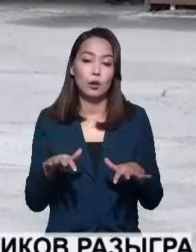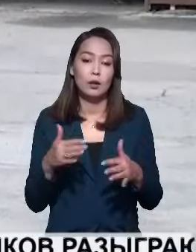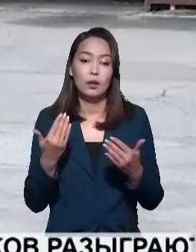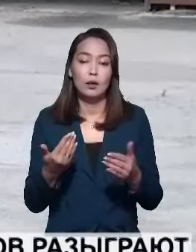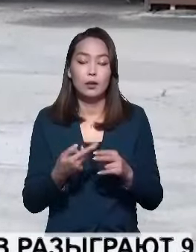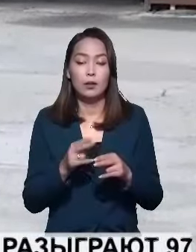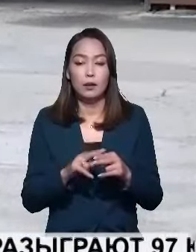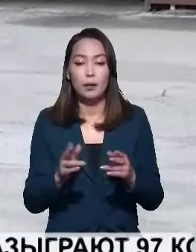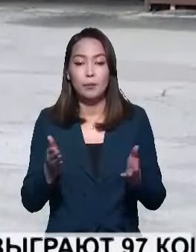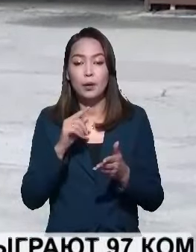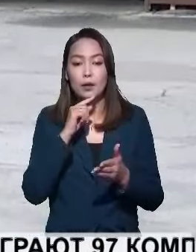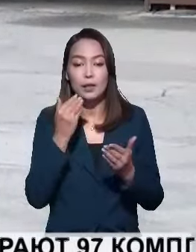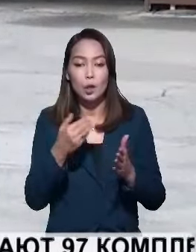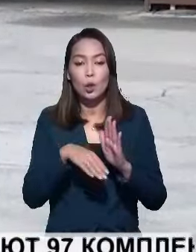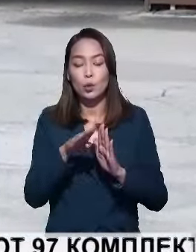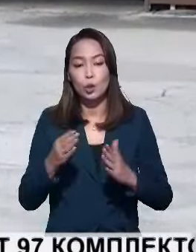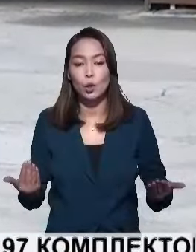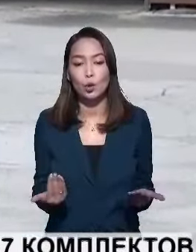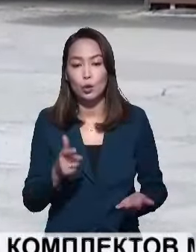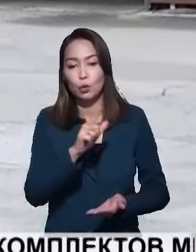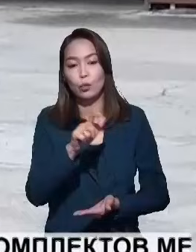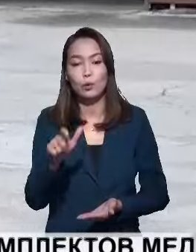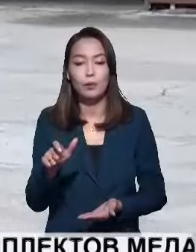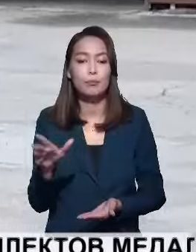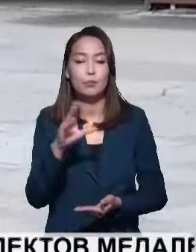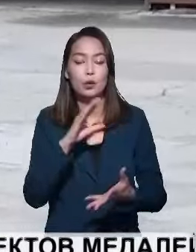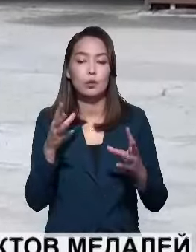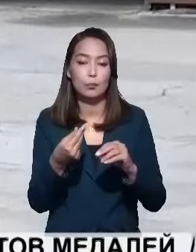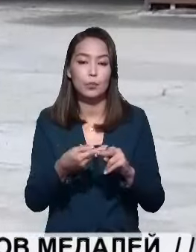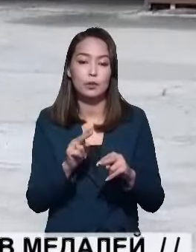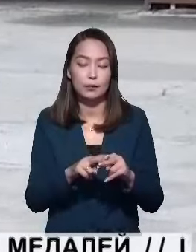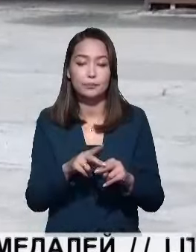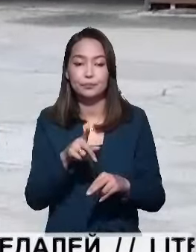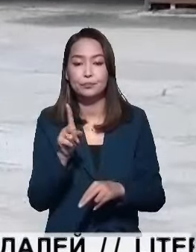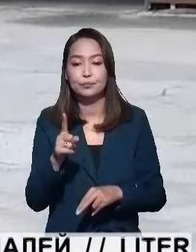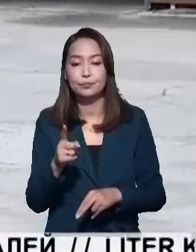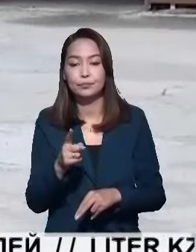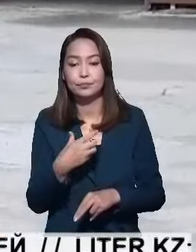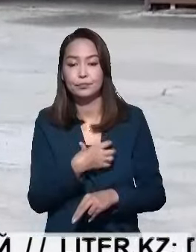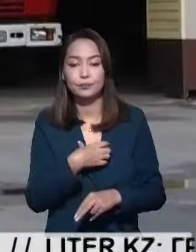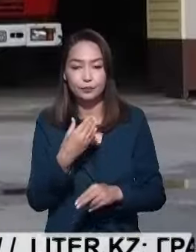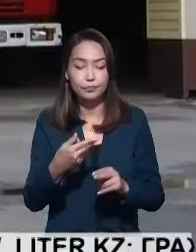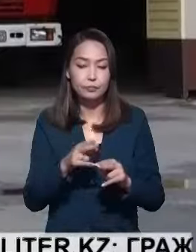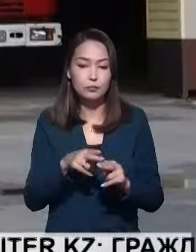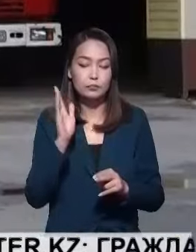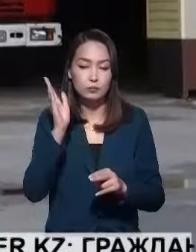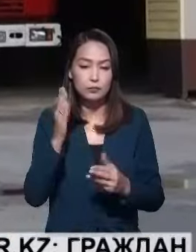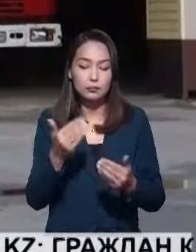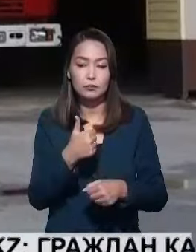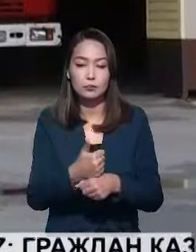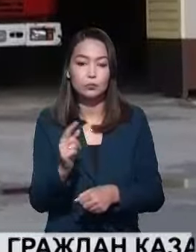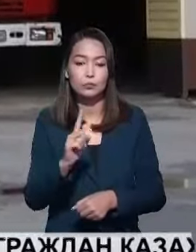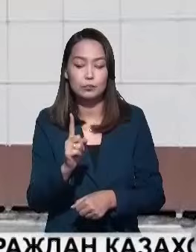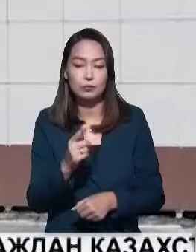поднятие экономики, улучшение жизни людей. Ну, в целом, то, что будет у нас все хорошо, можно не волноваться за будущее наше. Главное, что